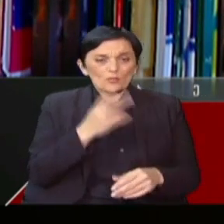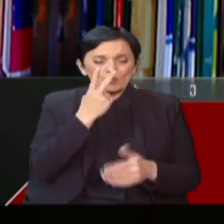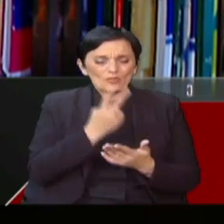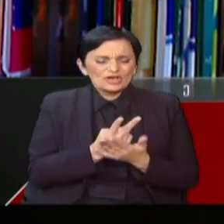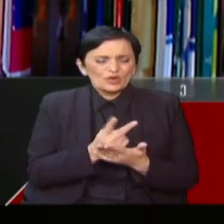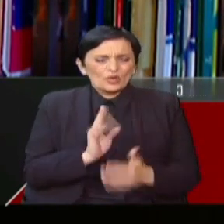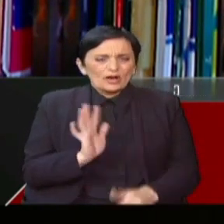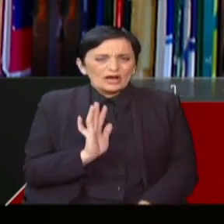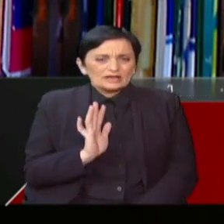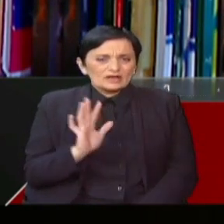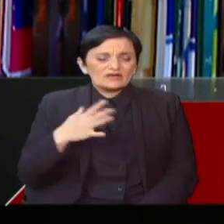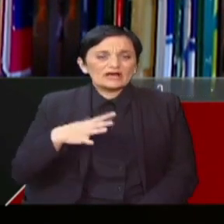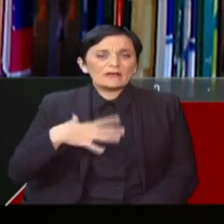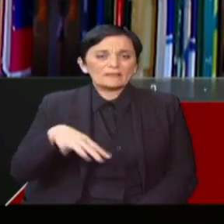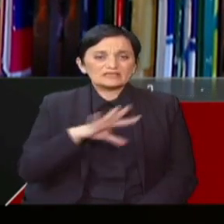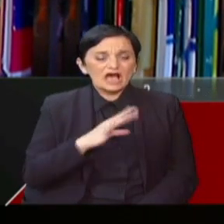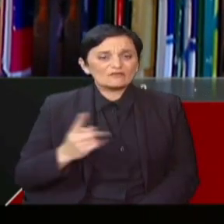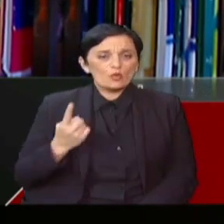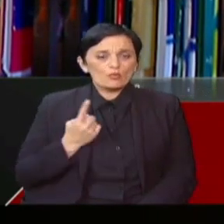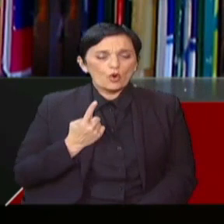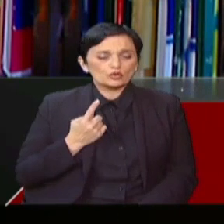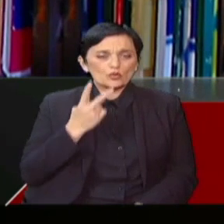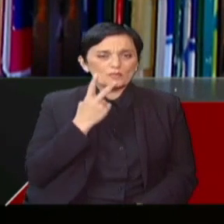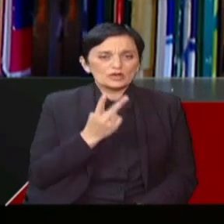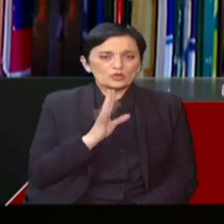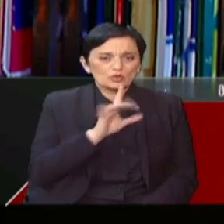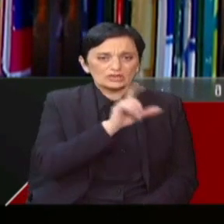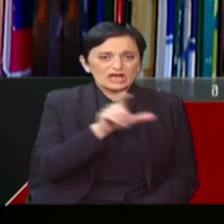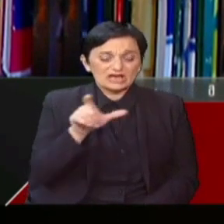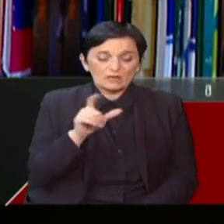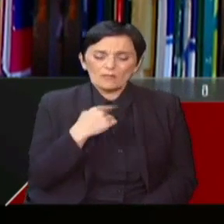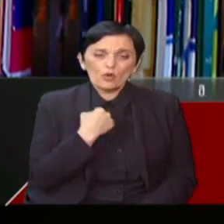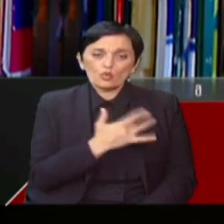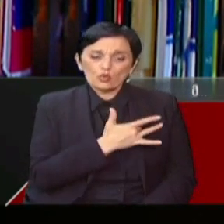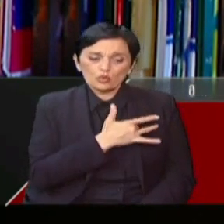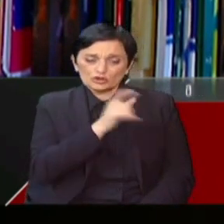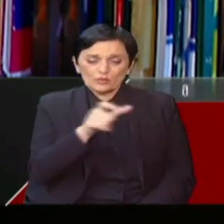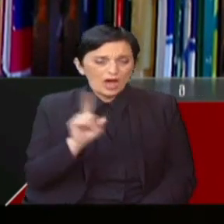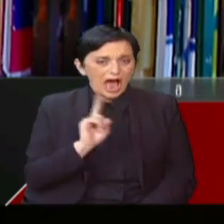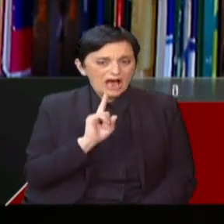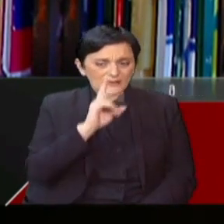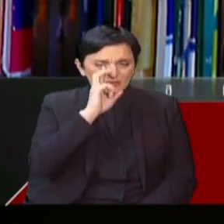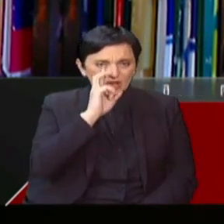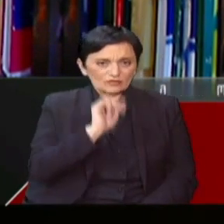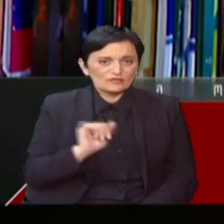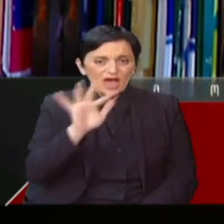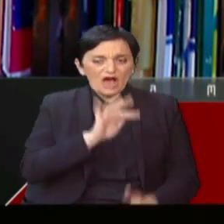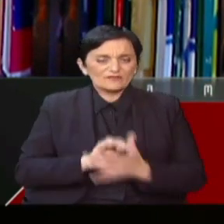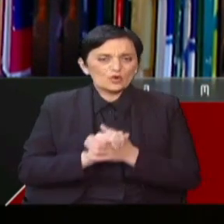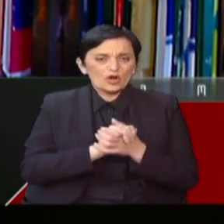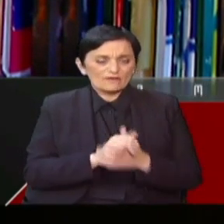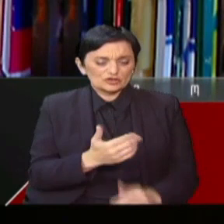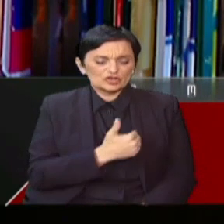მიუხედავად საქართველოს მოლოდინებისა, მიუხედავად ხალხის გულისხმობ და არამთავრობის და მიუხედავად ევროკავშირის